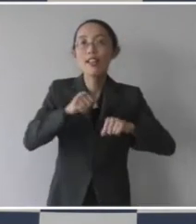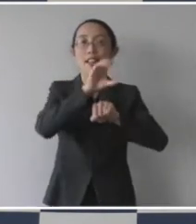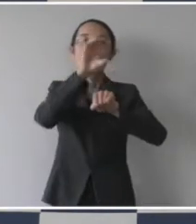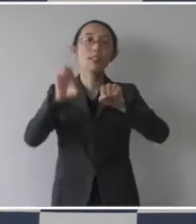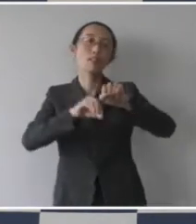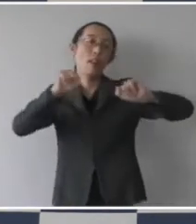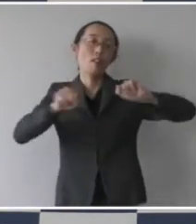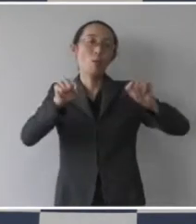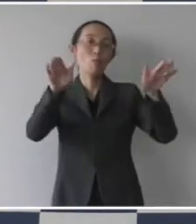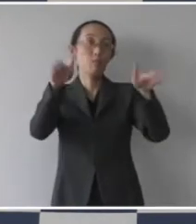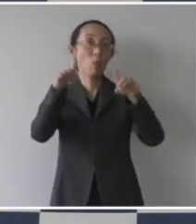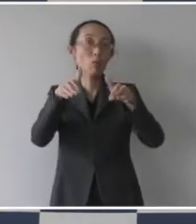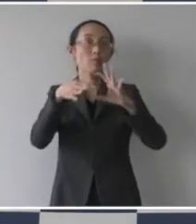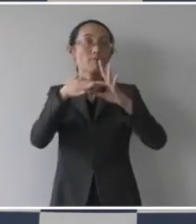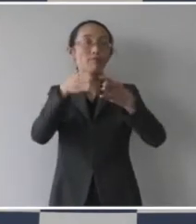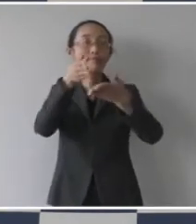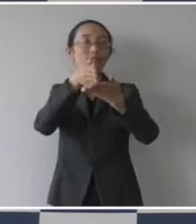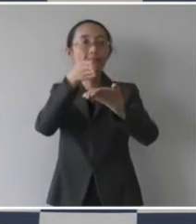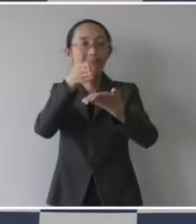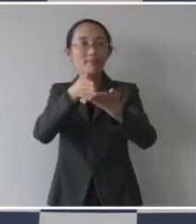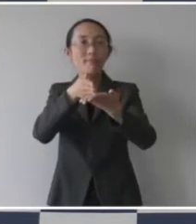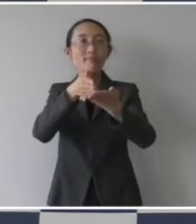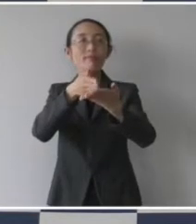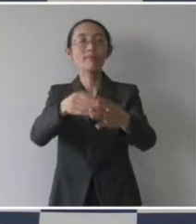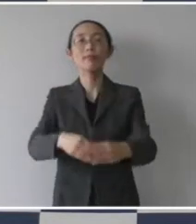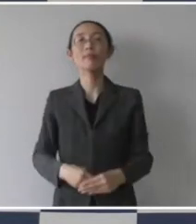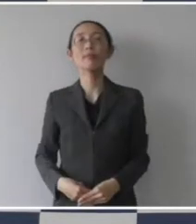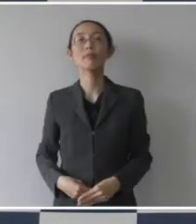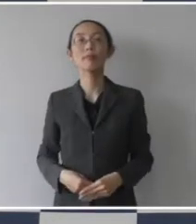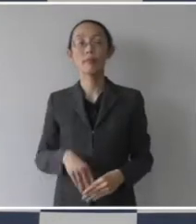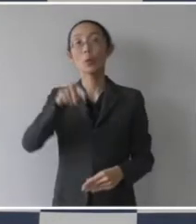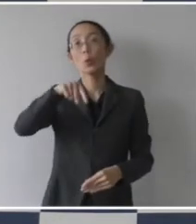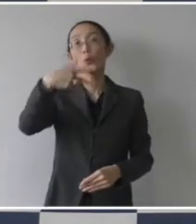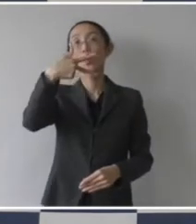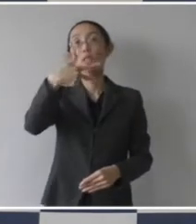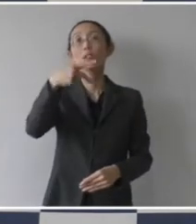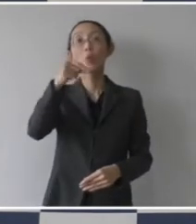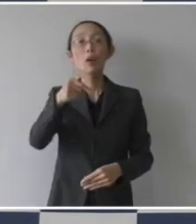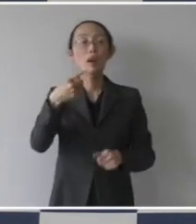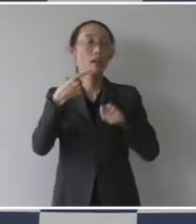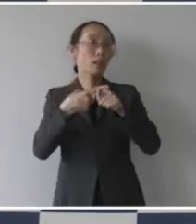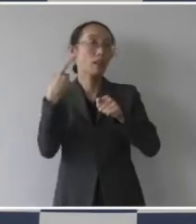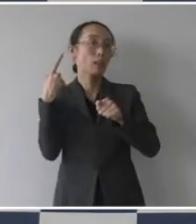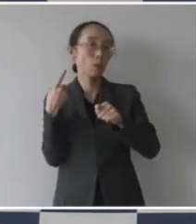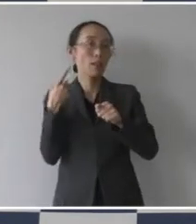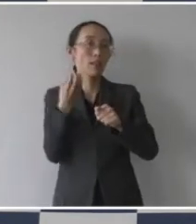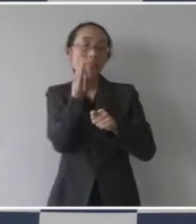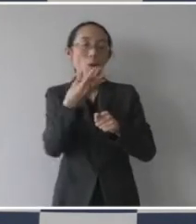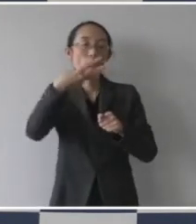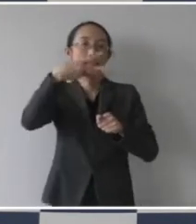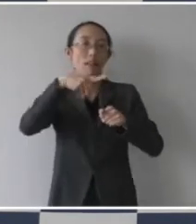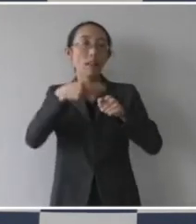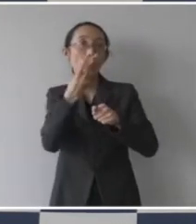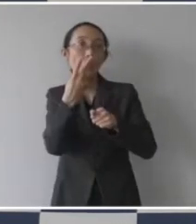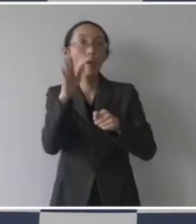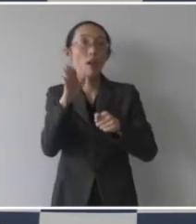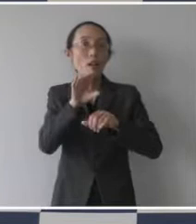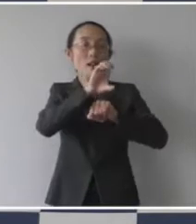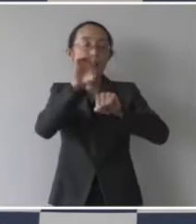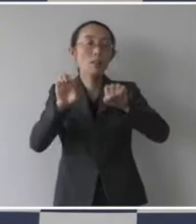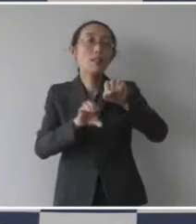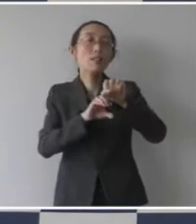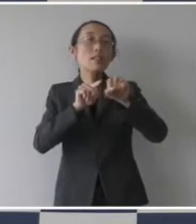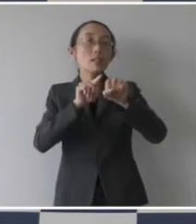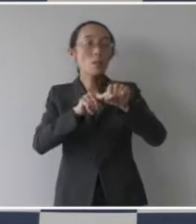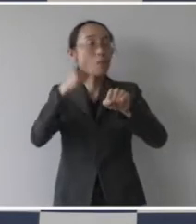てご説明をいたしたいと思います。本市では令和3年昨年から、SDGs を踏